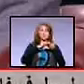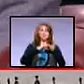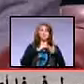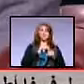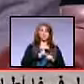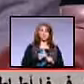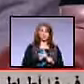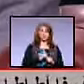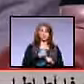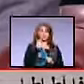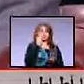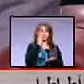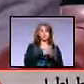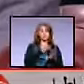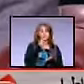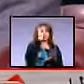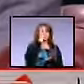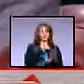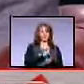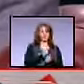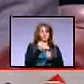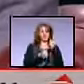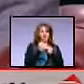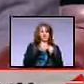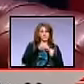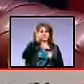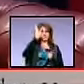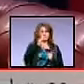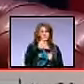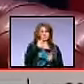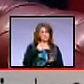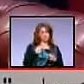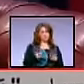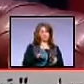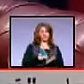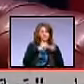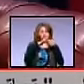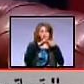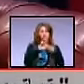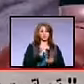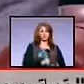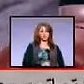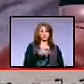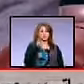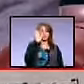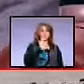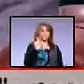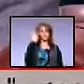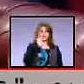نروح مشوار كده، تاخدني بعربيتك كده ونروح اي خير انا معاك فيه، يلا بينا. طب تحب نروح فين؟